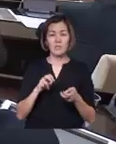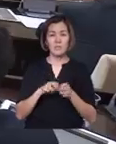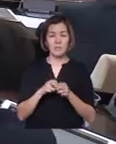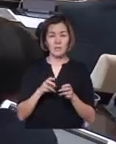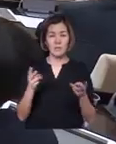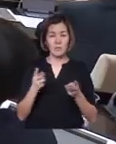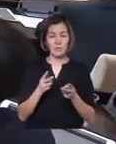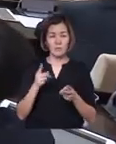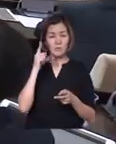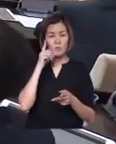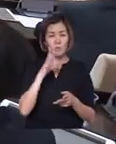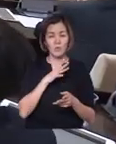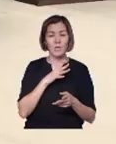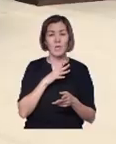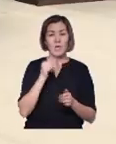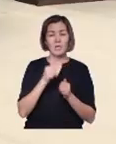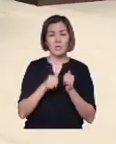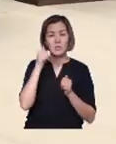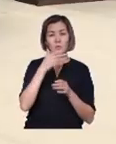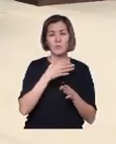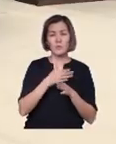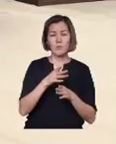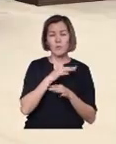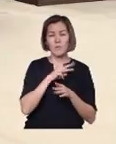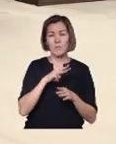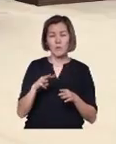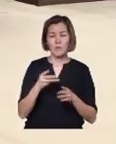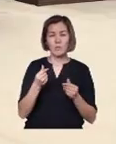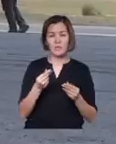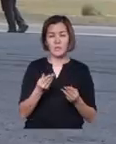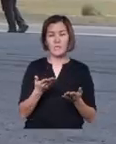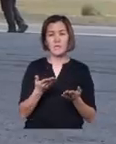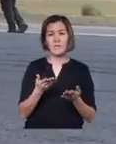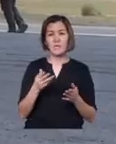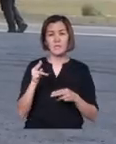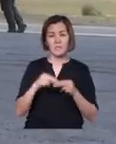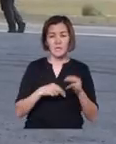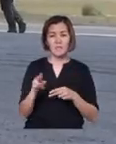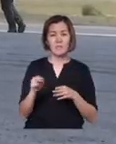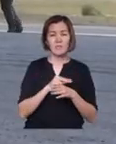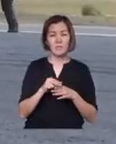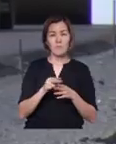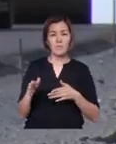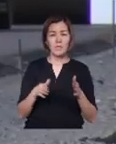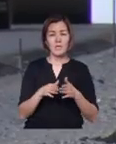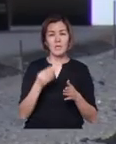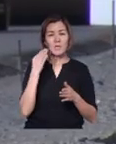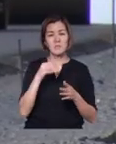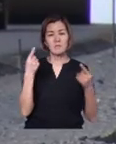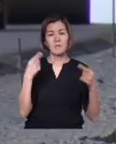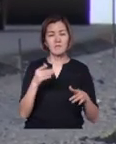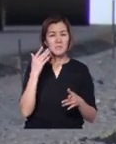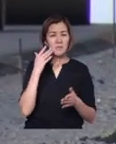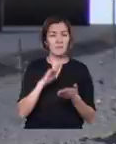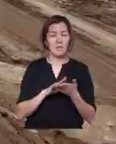проблемы, считает он. Ведь, несмотря на ежегодные траты многомиллионных бюджетных средств на строительство и ремонт дорог, их качество оставляет желать лучшего. К